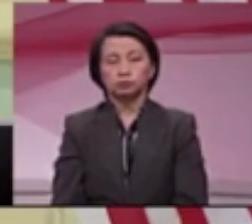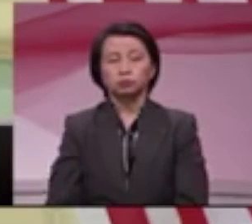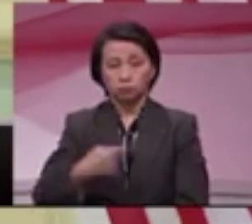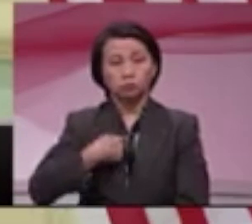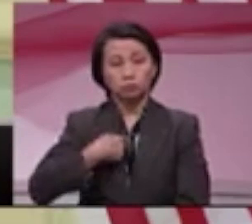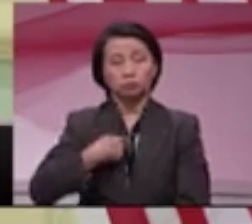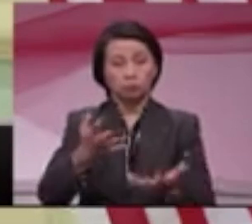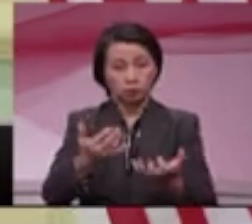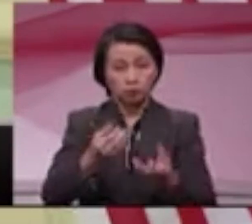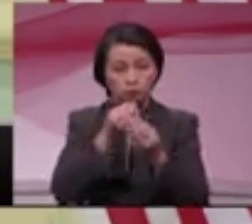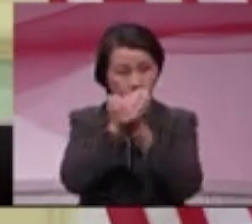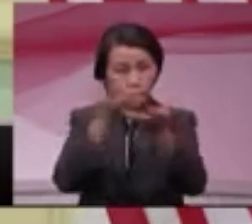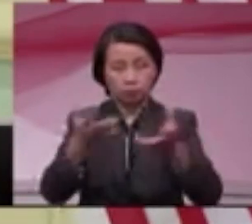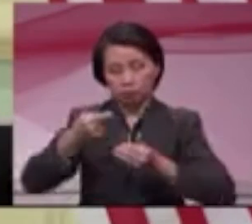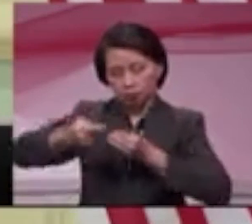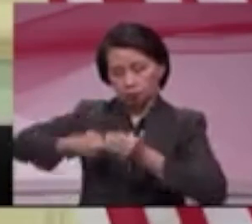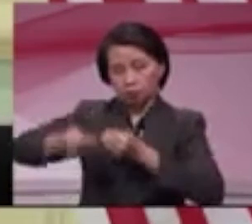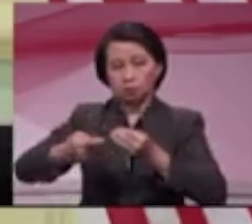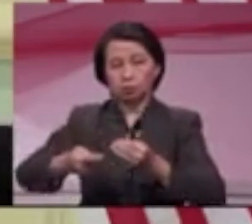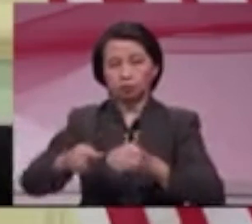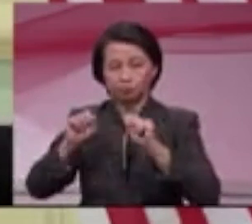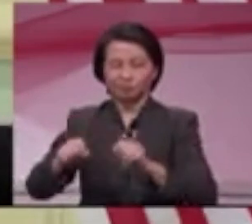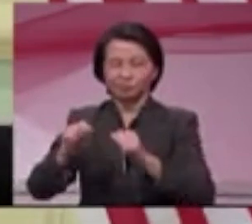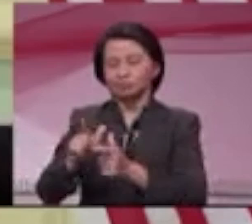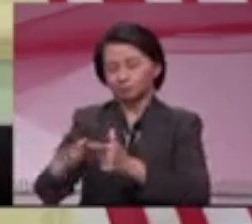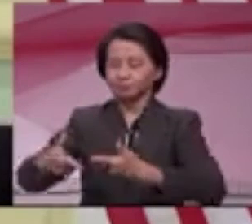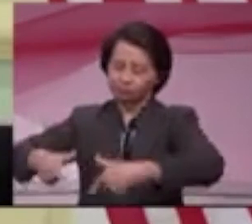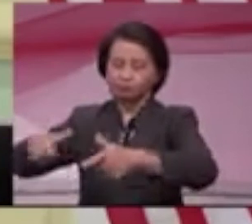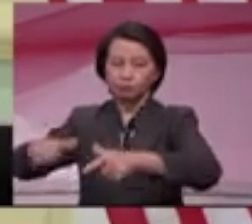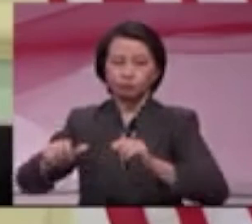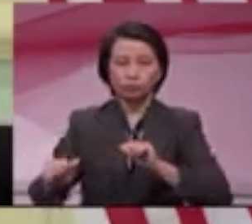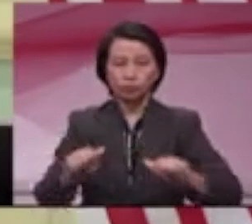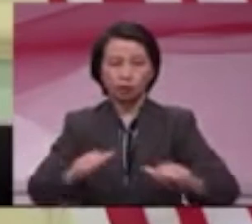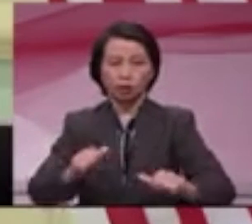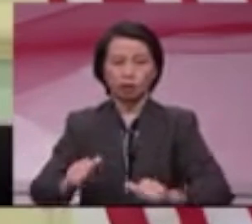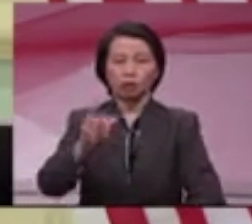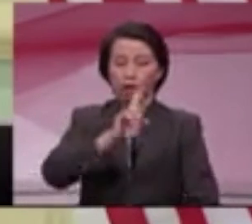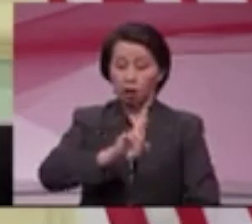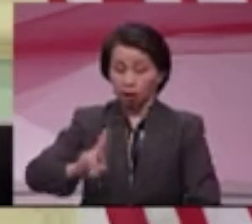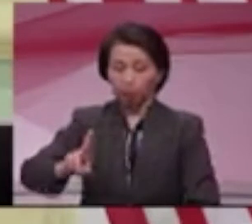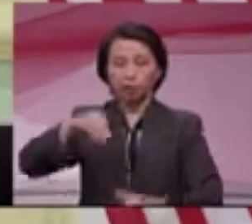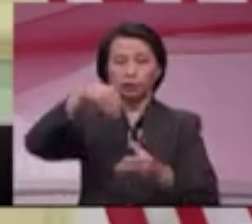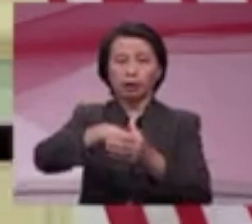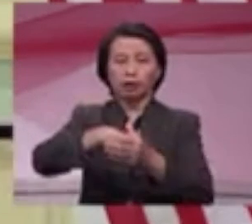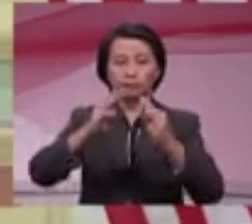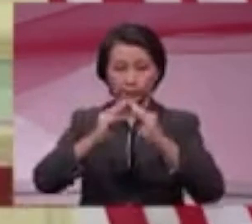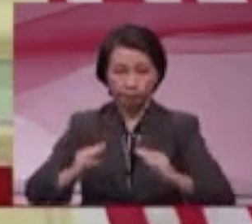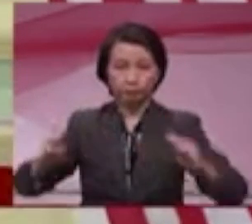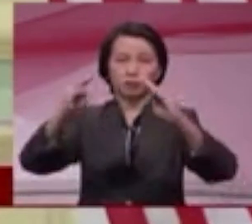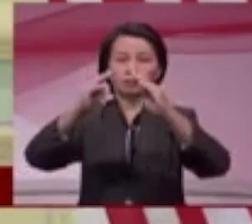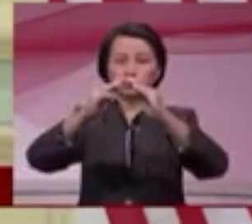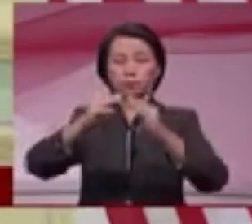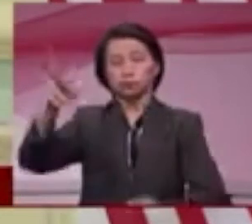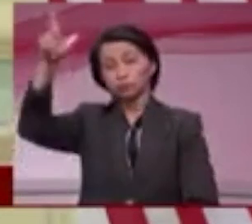Saya ingin memaklumkan tentang beberapa kebenaran untuk aktiviti keagamaan di masjid.